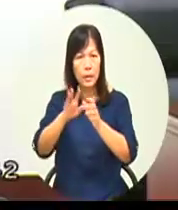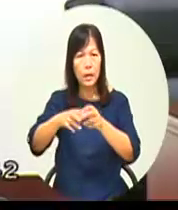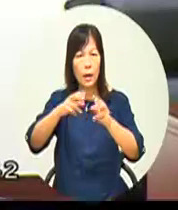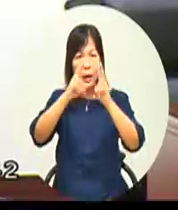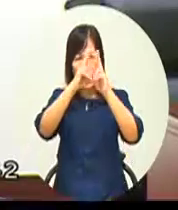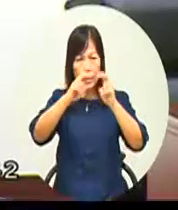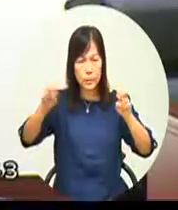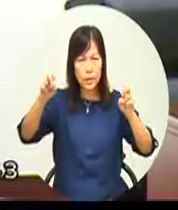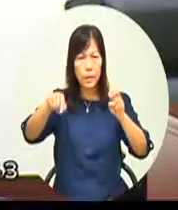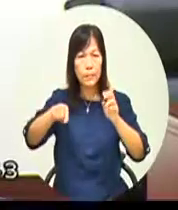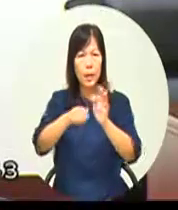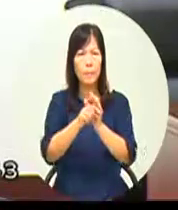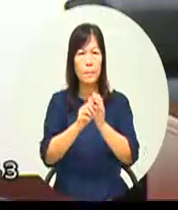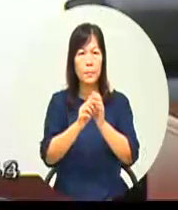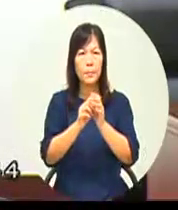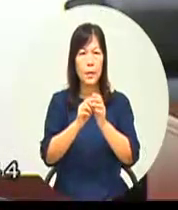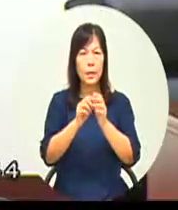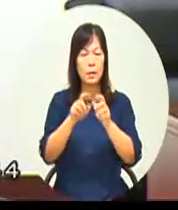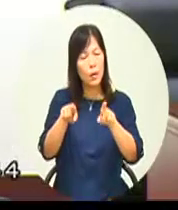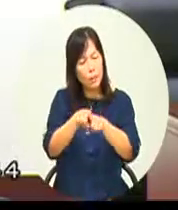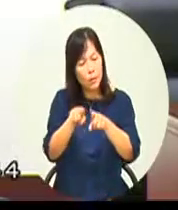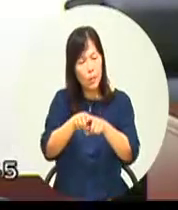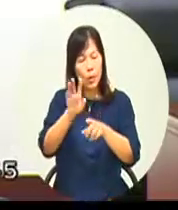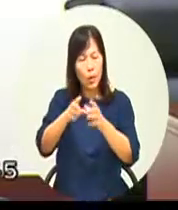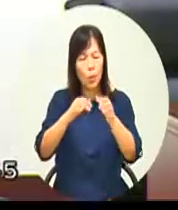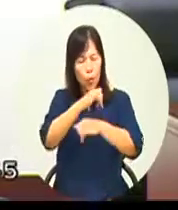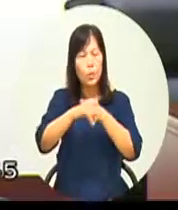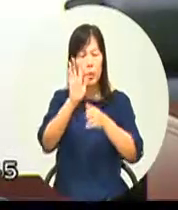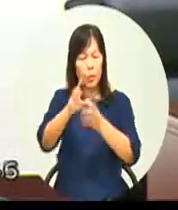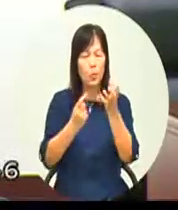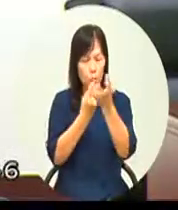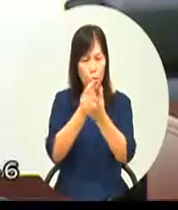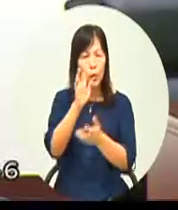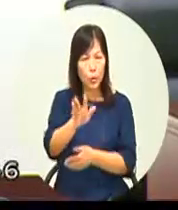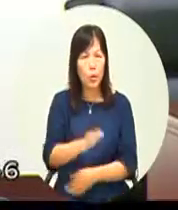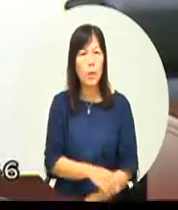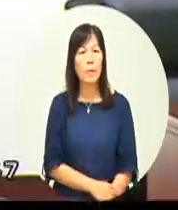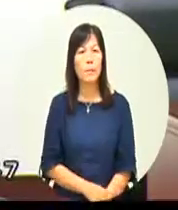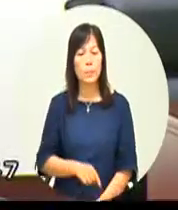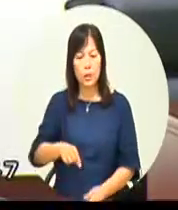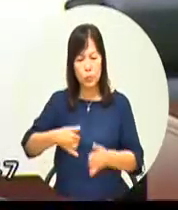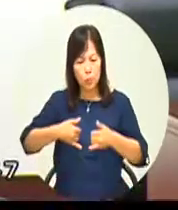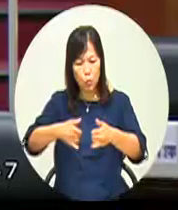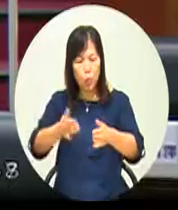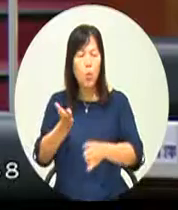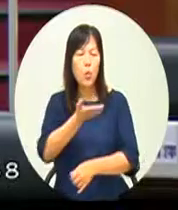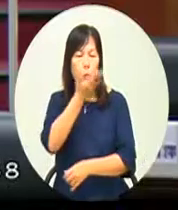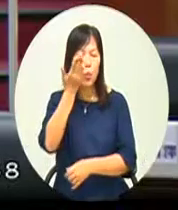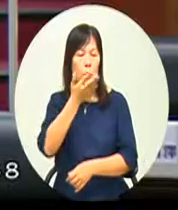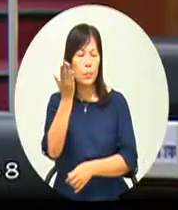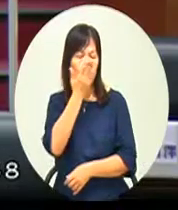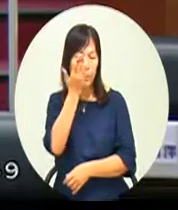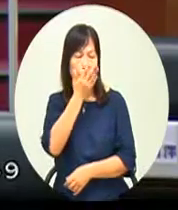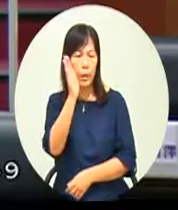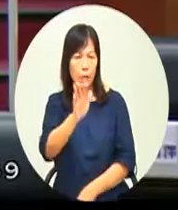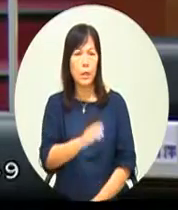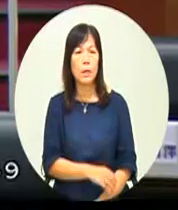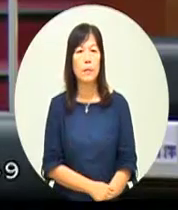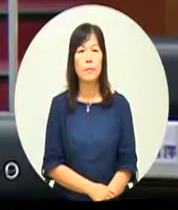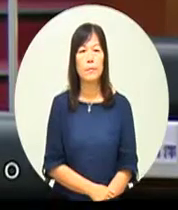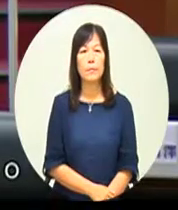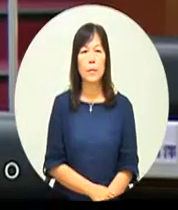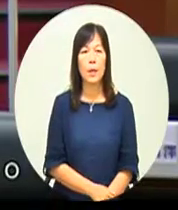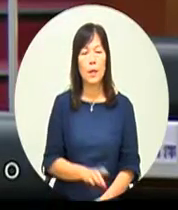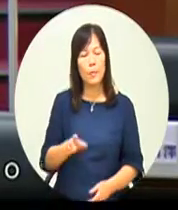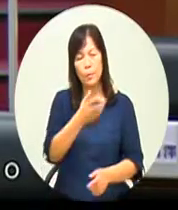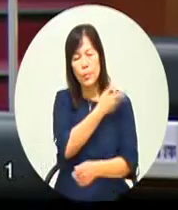王爷的这个圣诞平安宴吼，你嘛到现场，其实这段路吼真水，啊，真侪这个我们高雄市，也不管